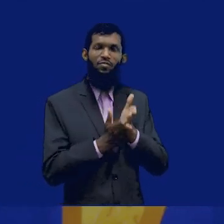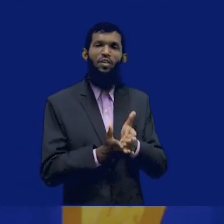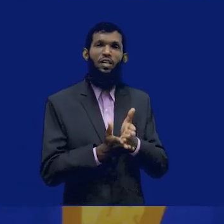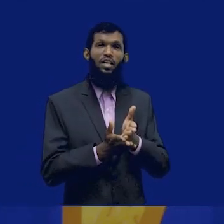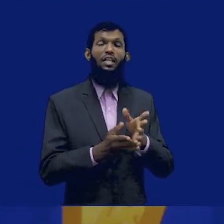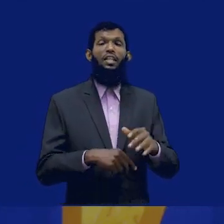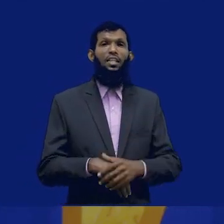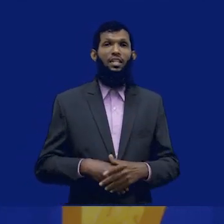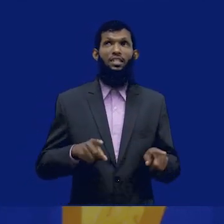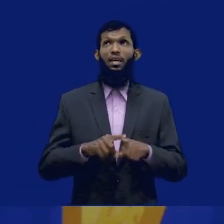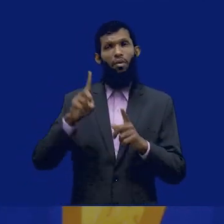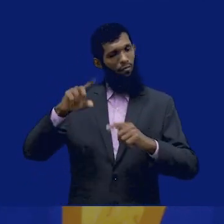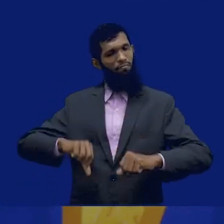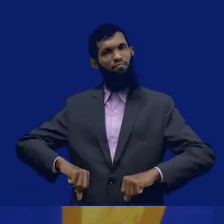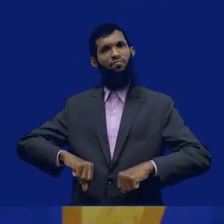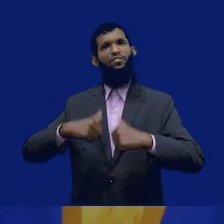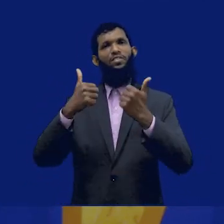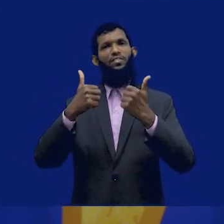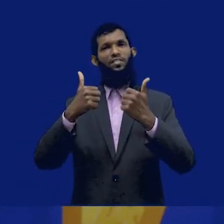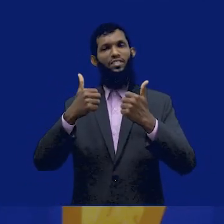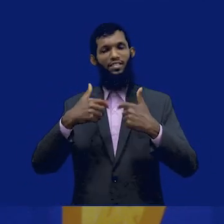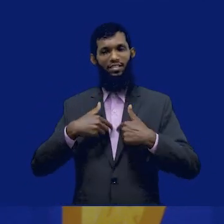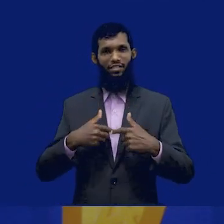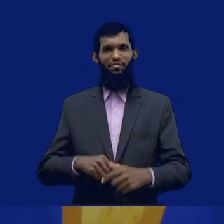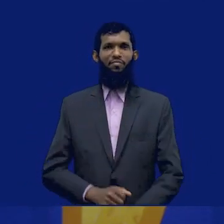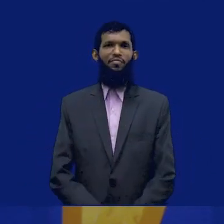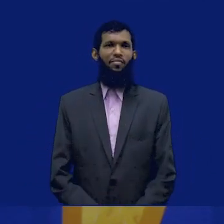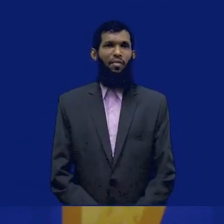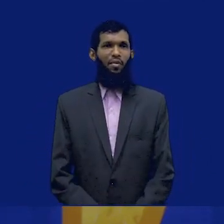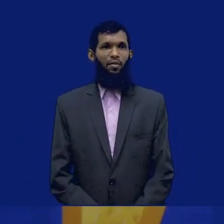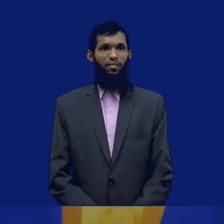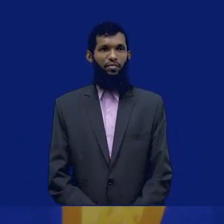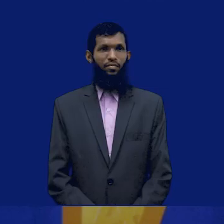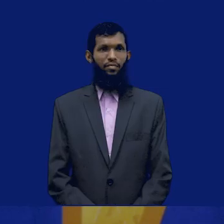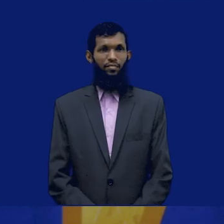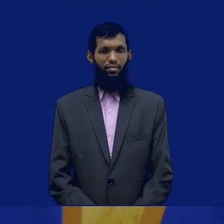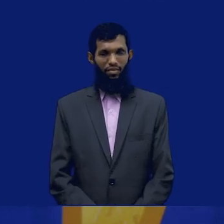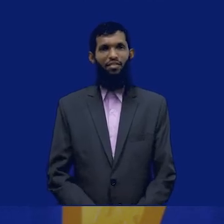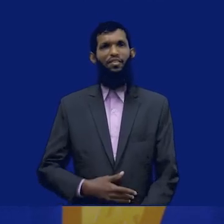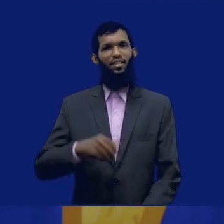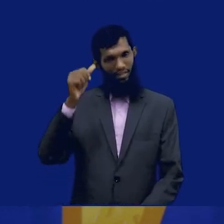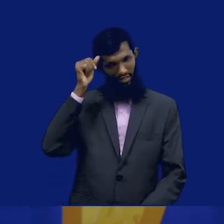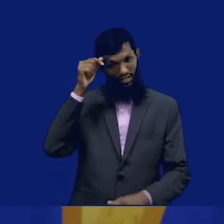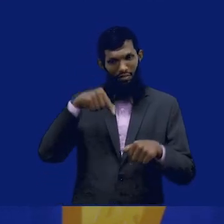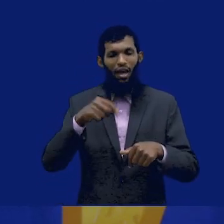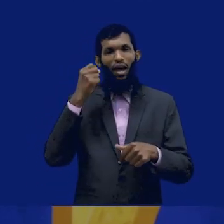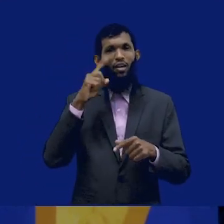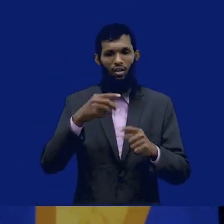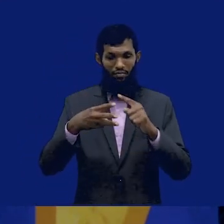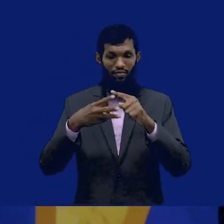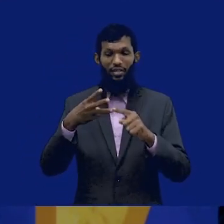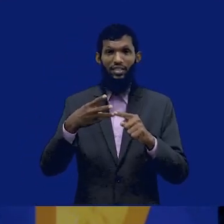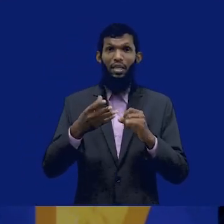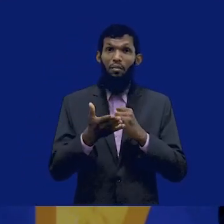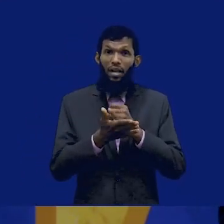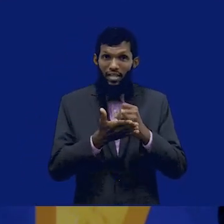وَأُولَٰئِكَ هُمُ الْمُفْلِحُونَ. And indeed, they are the one who will be successful. So, as we know, from